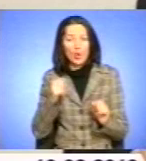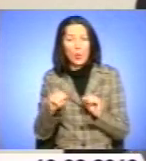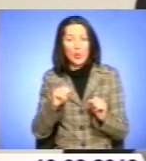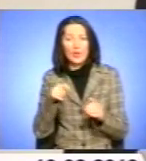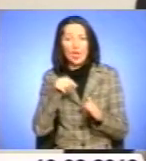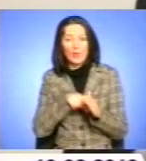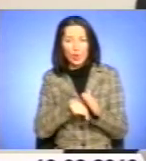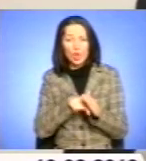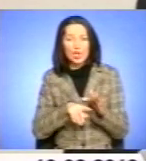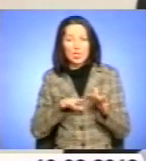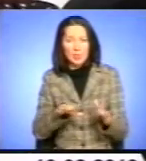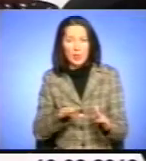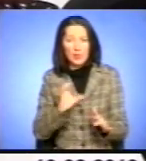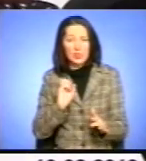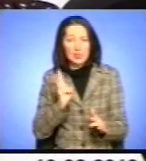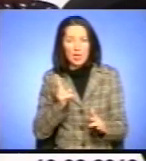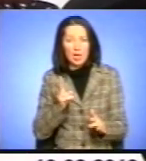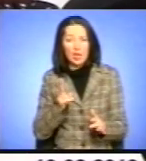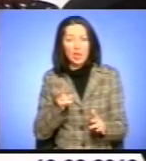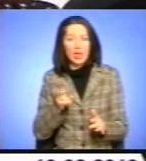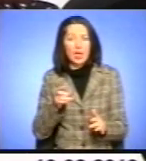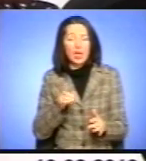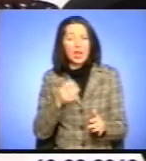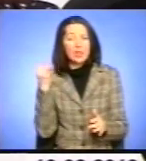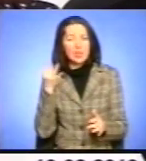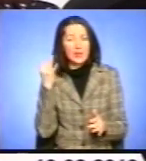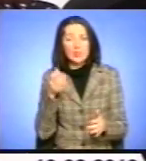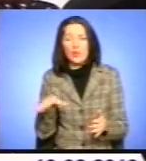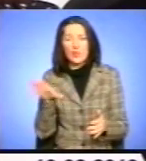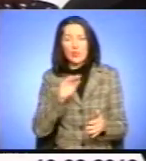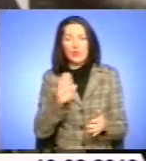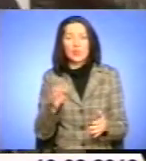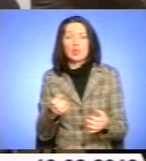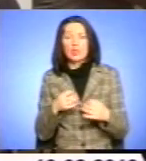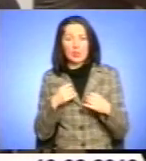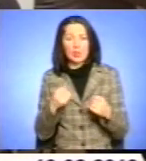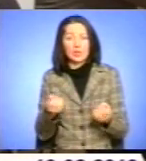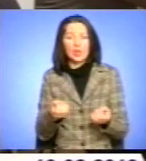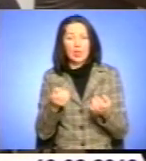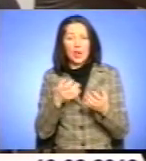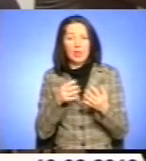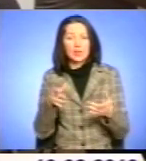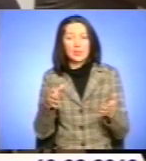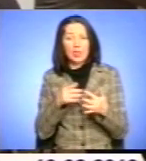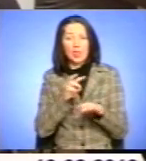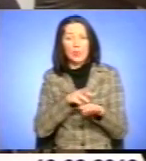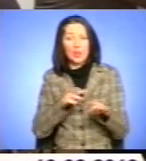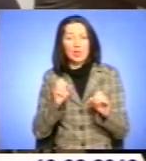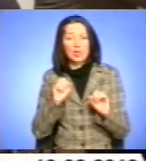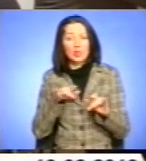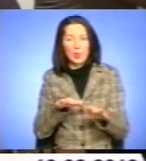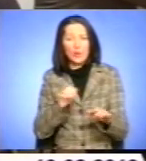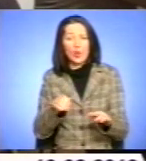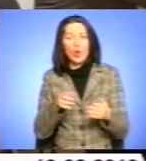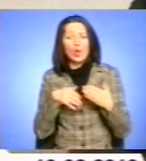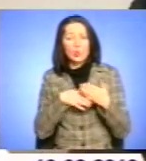Саком. Додзвонювачі цікавились усім – від резонансних кримінальних справ до способів вирішення сімейних конфліктів, а ще